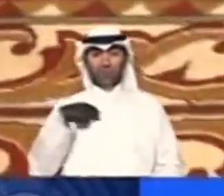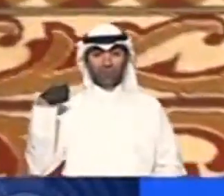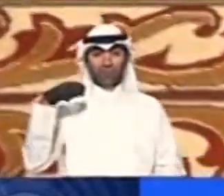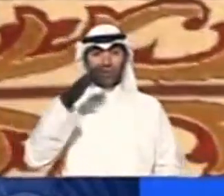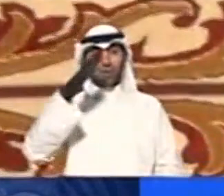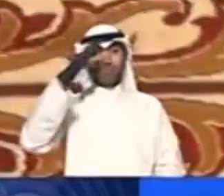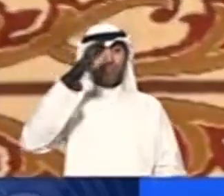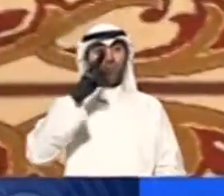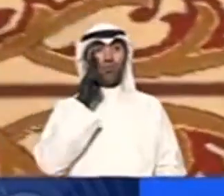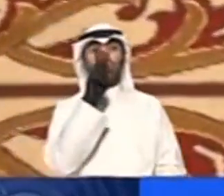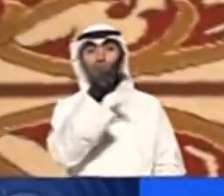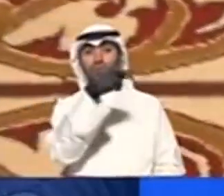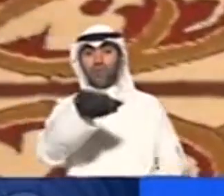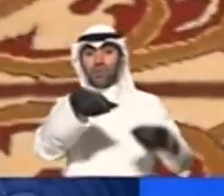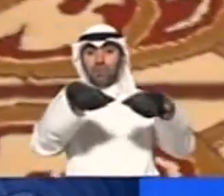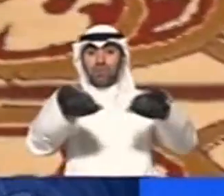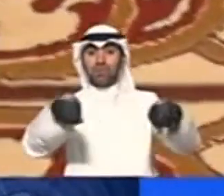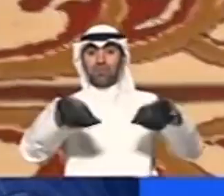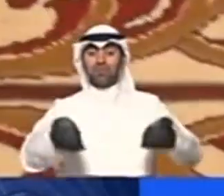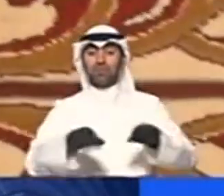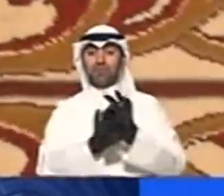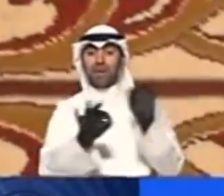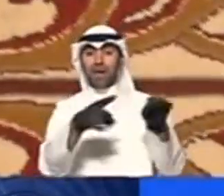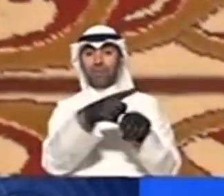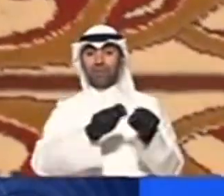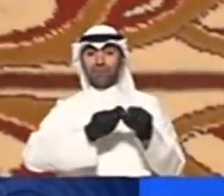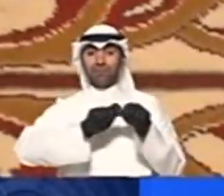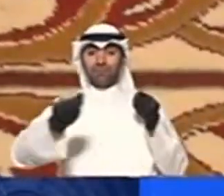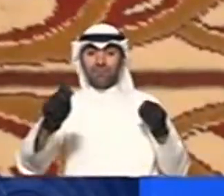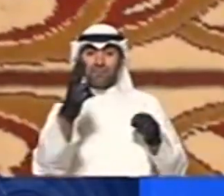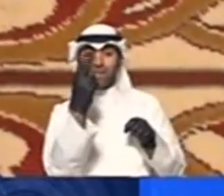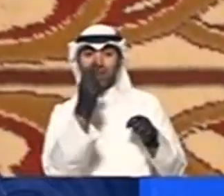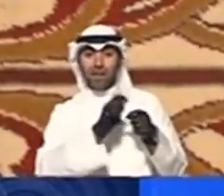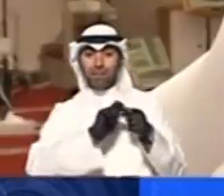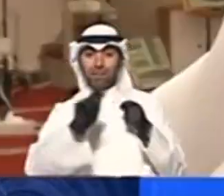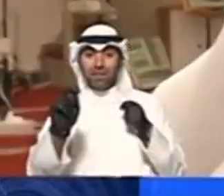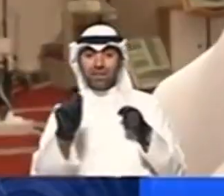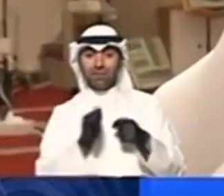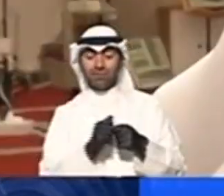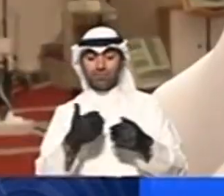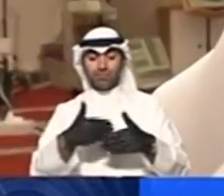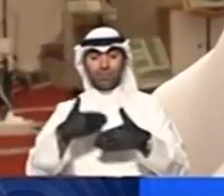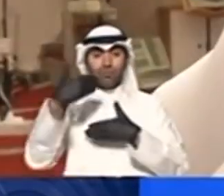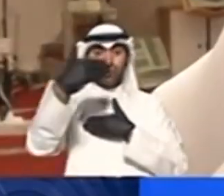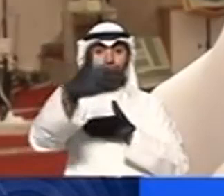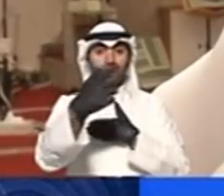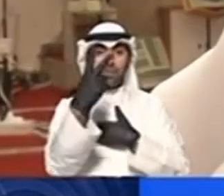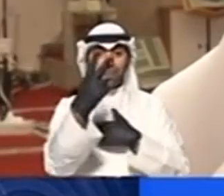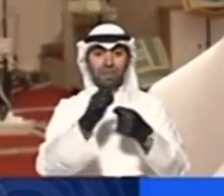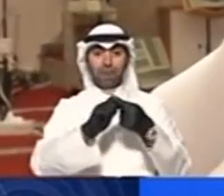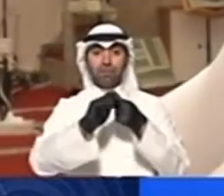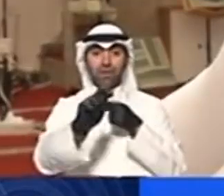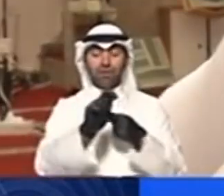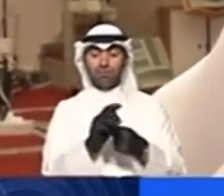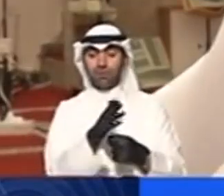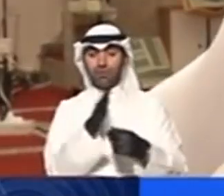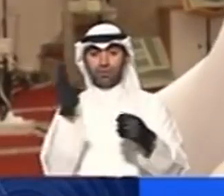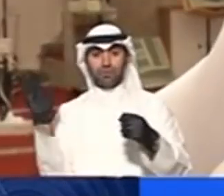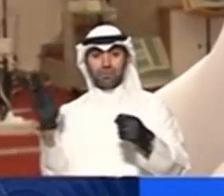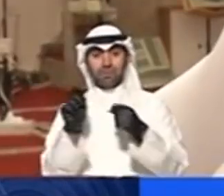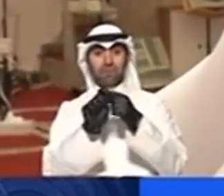مصلي ومصلي تقريبا 2 متر وبين اللي قدامه تقريبا هم 1 متر، فالإجراءات وايد ممتازة والتزامهم